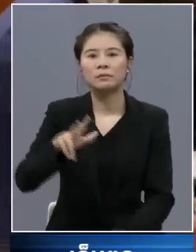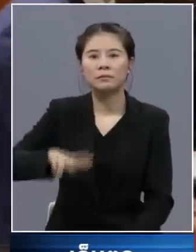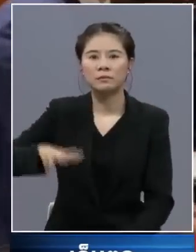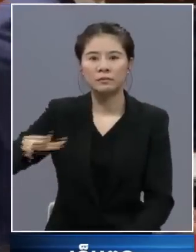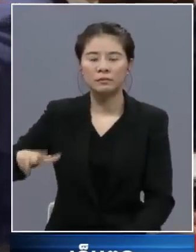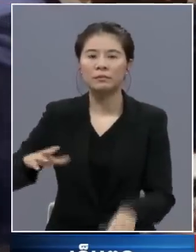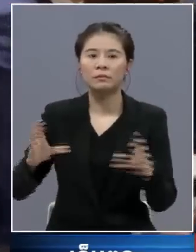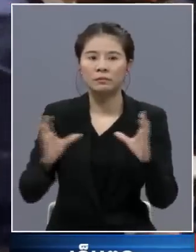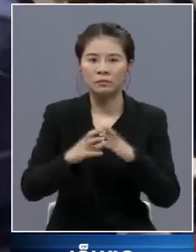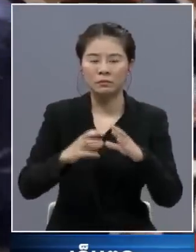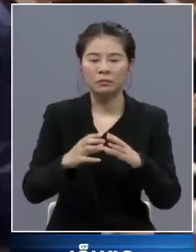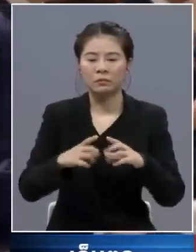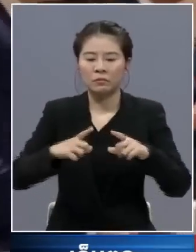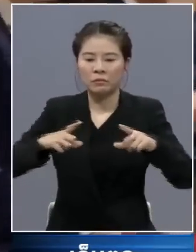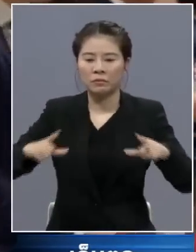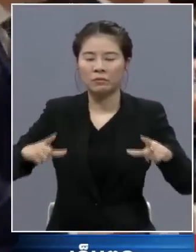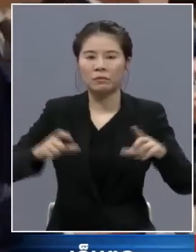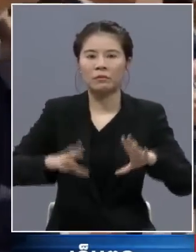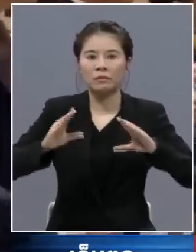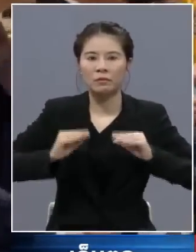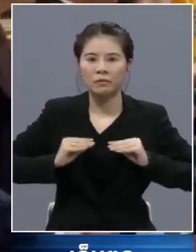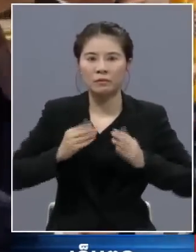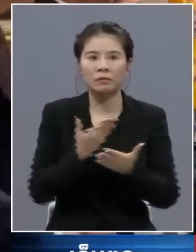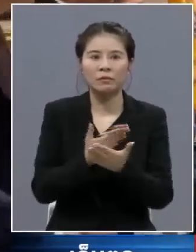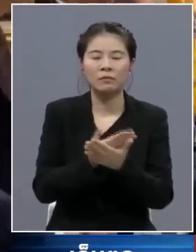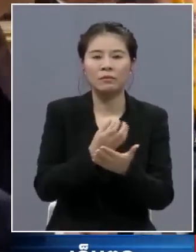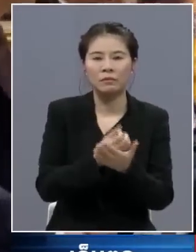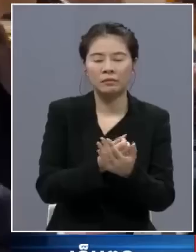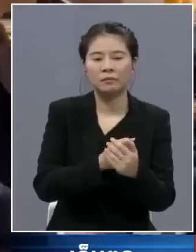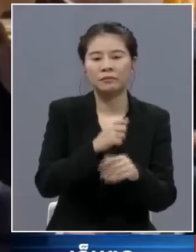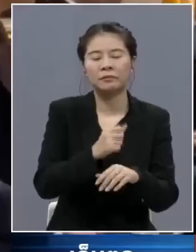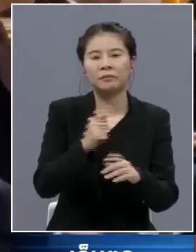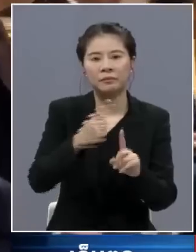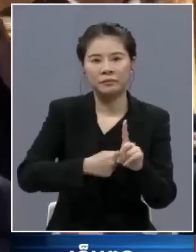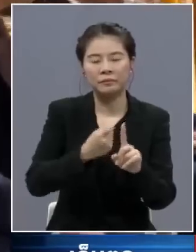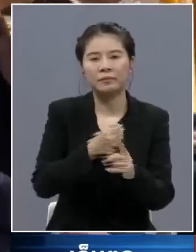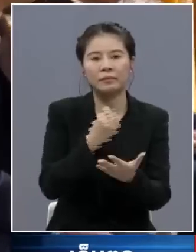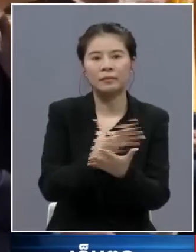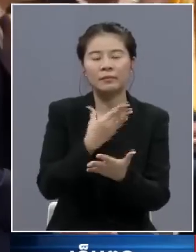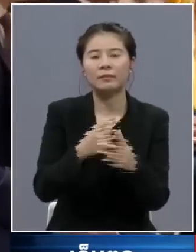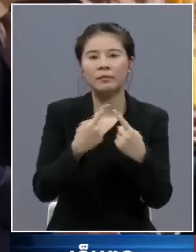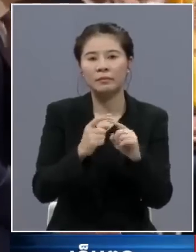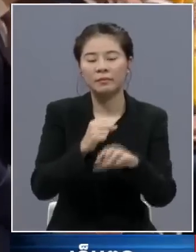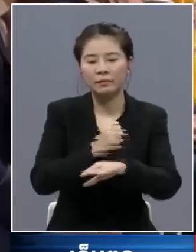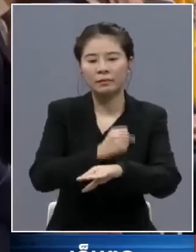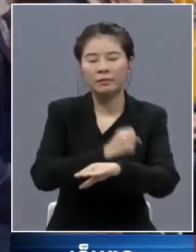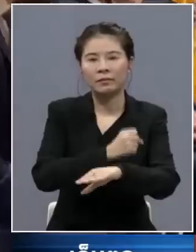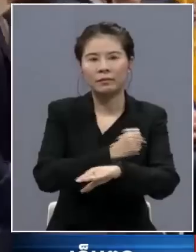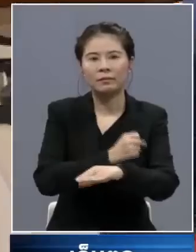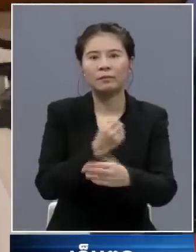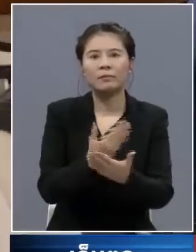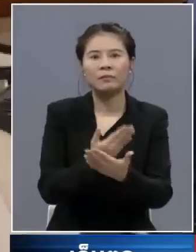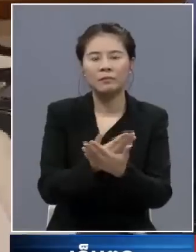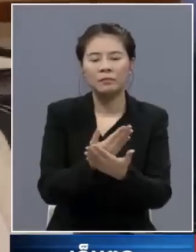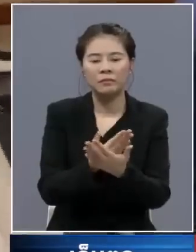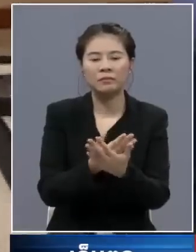เป็นพรรคใหญ่ซึ่งเพื่อไทยเนี่ยเขาเห็นด้วยกับการขึ้นค่าแรงนะครับแต่ต้องเข้าใจว่าพี่น้องแรงงานเองเนี่ยช่วงที่ผ่านมาไม่ได้ขึ้นค่าแรงม